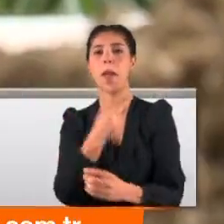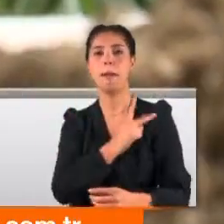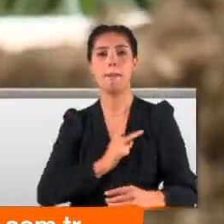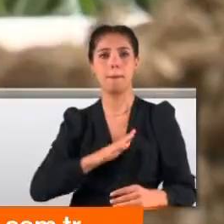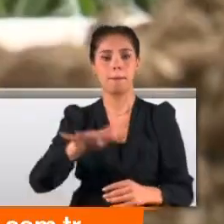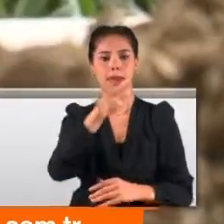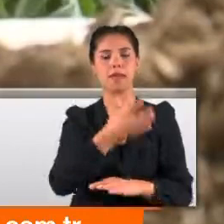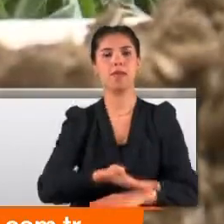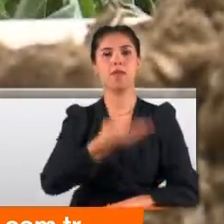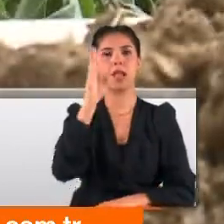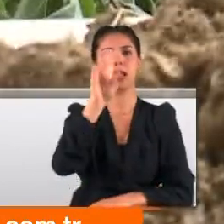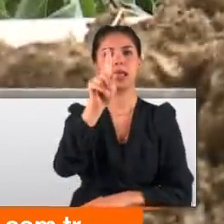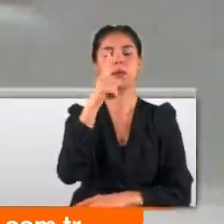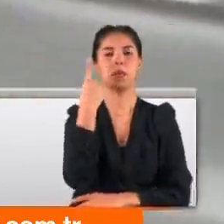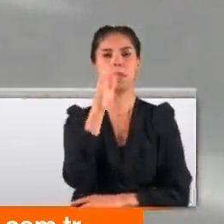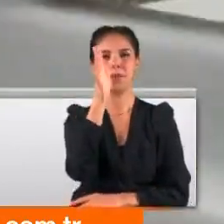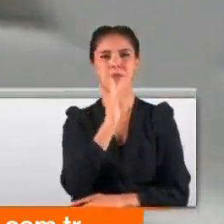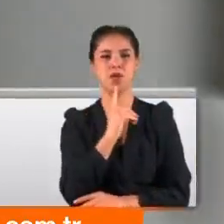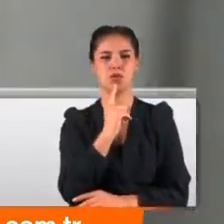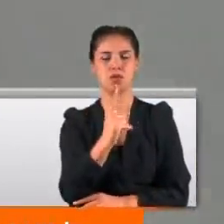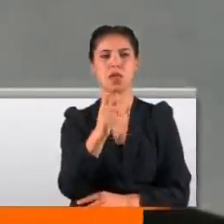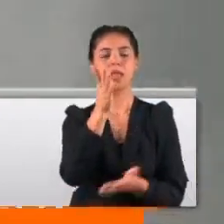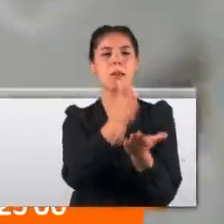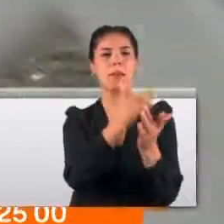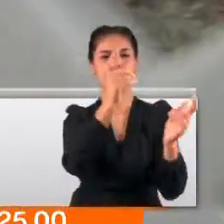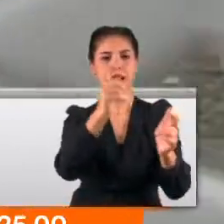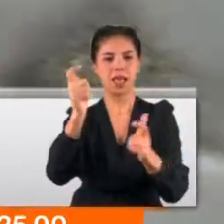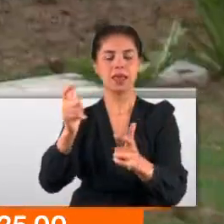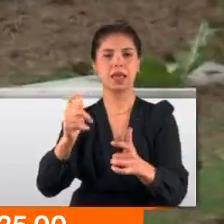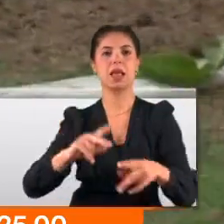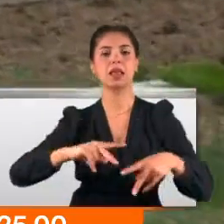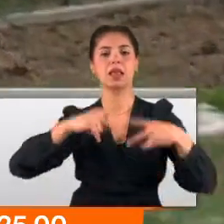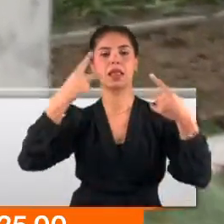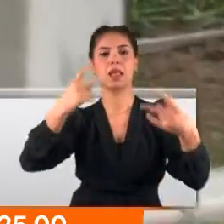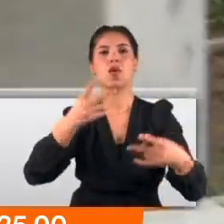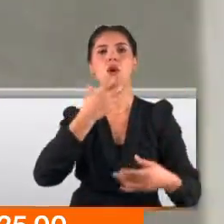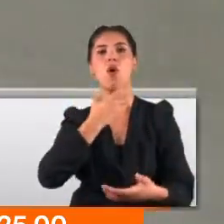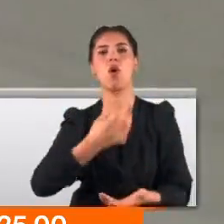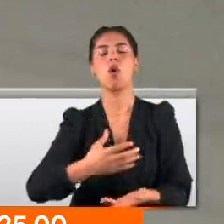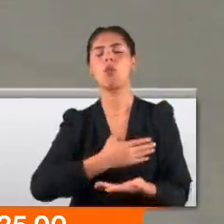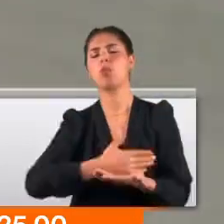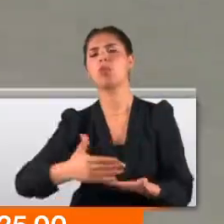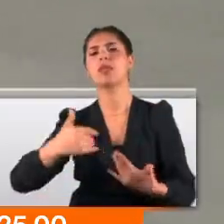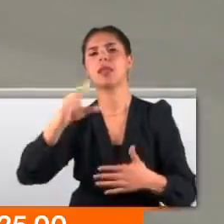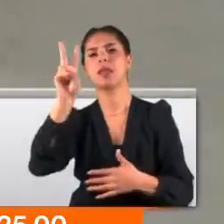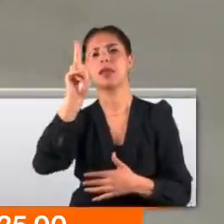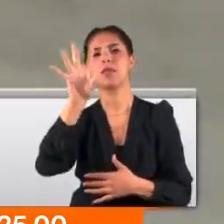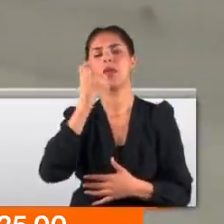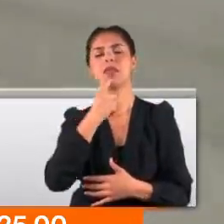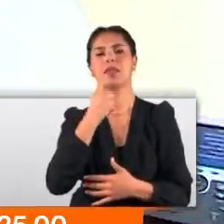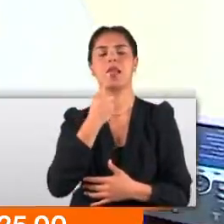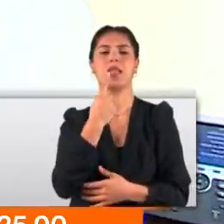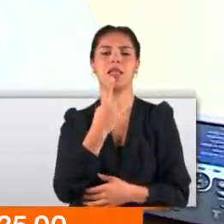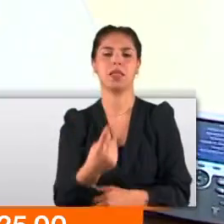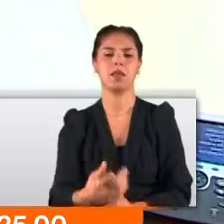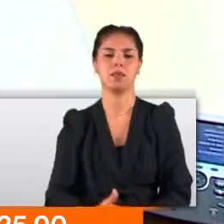en fazla 41.500 lira olarak belirlediği mezar yerlerinin tahsisi ise sonsuza kadar değil 25 yıla kadar geçerli